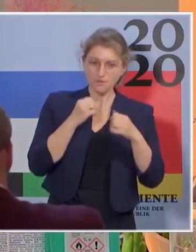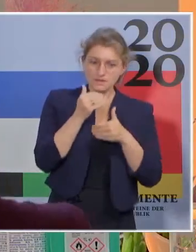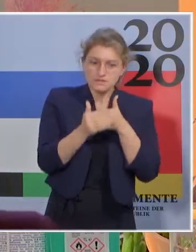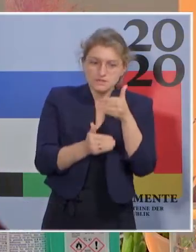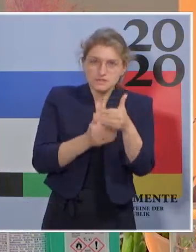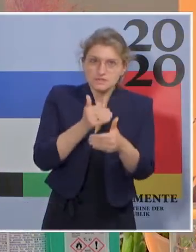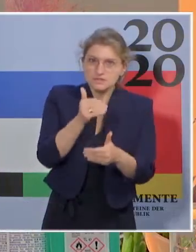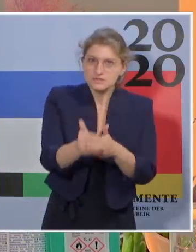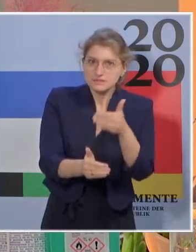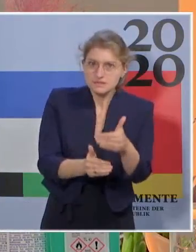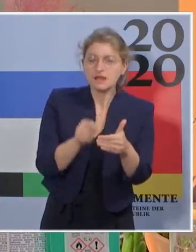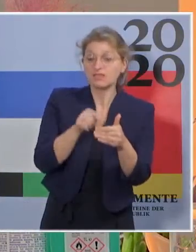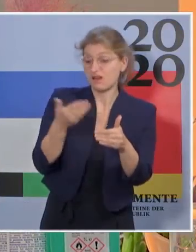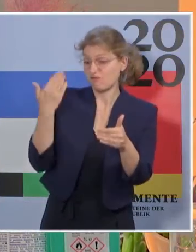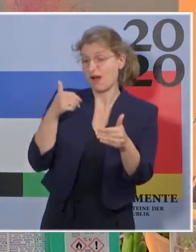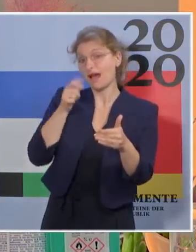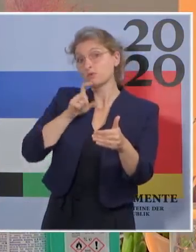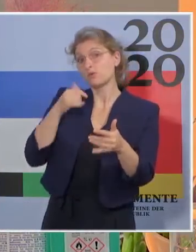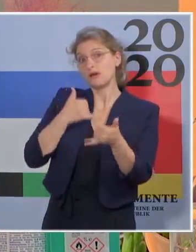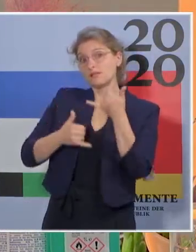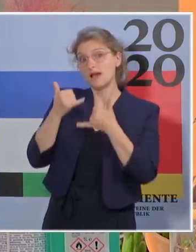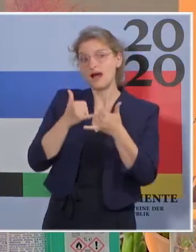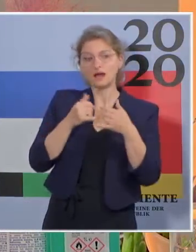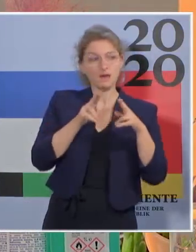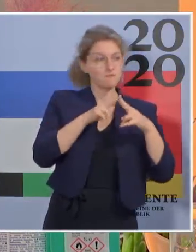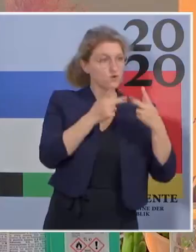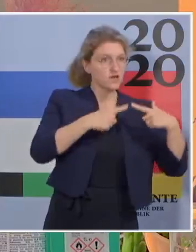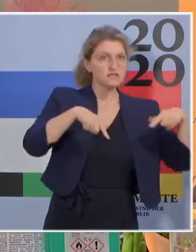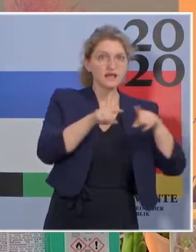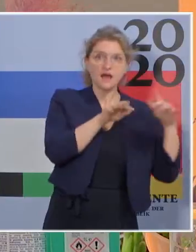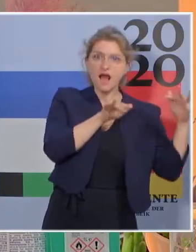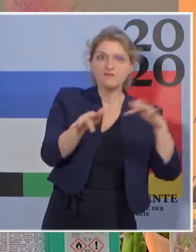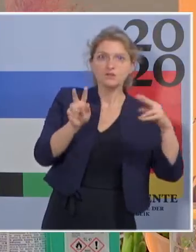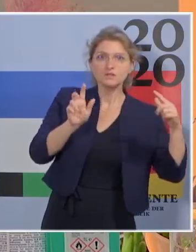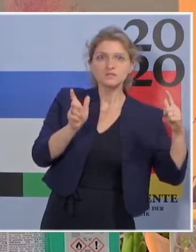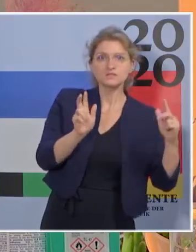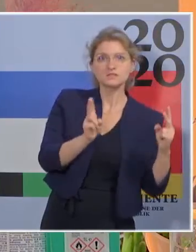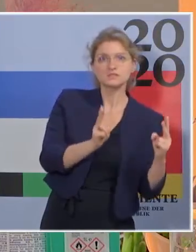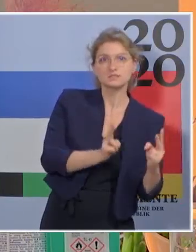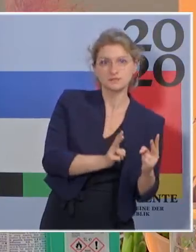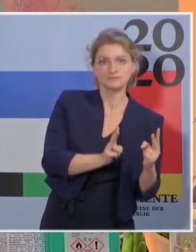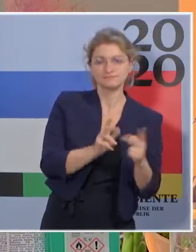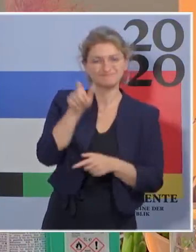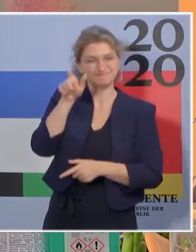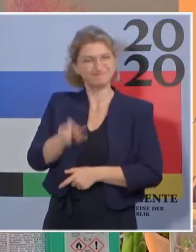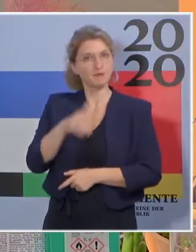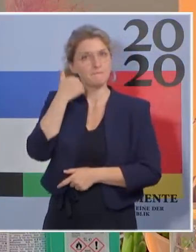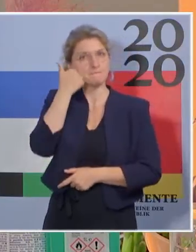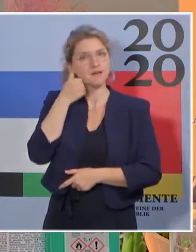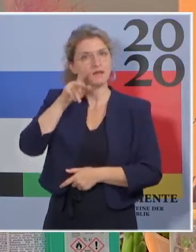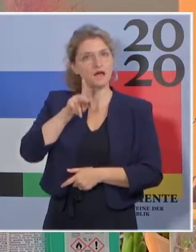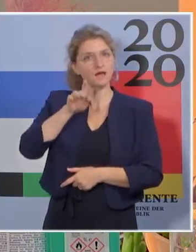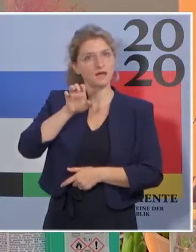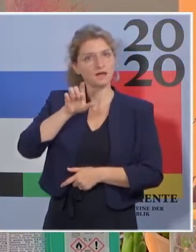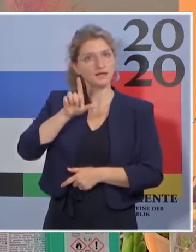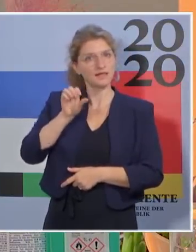vor 100 Jahren die Länder zunehmend weniger behaupten. Kelsens Entwürfe zur Kompetenzverteilung